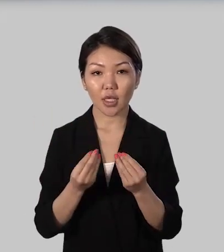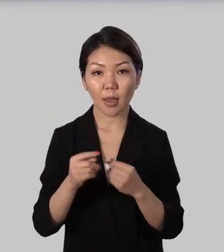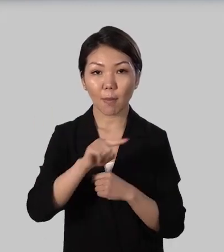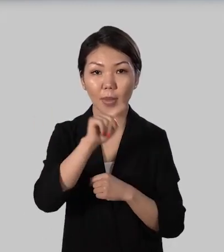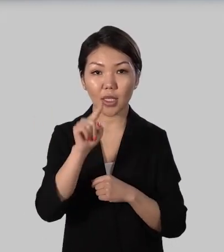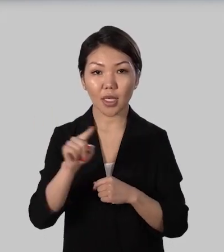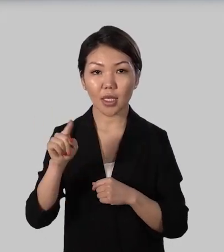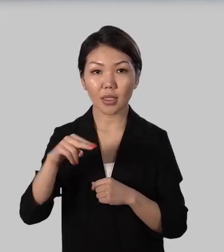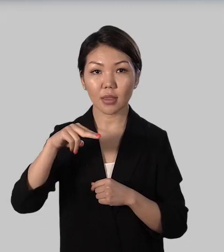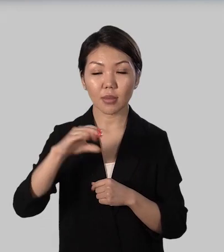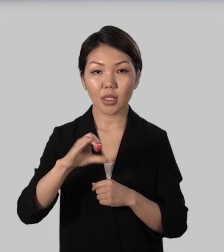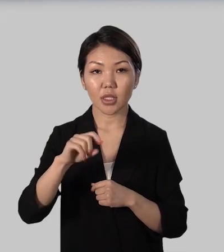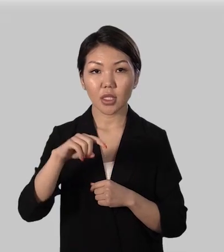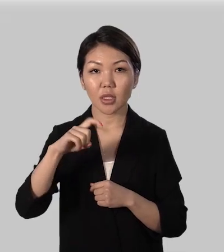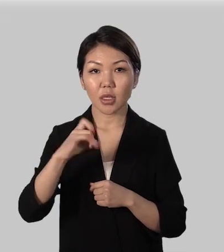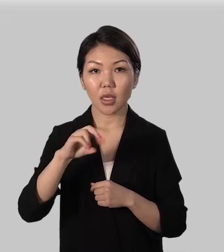психологический